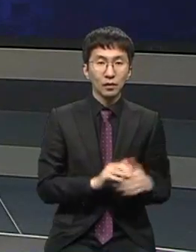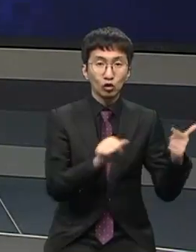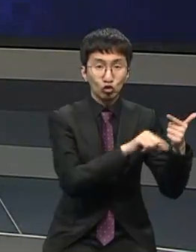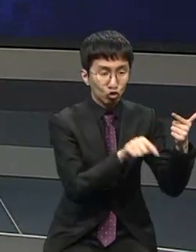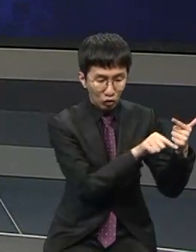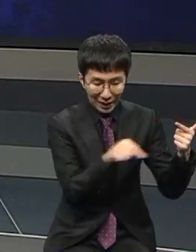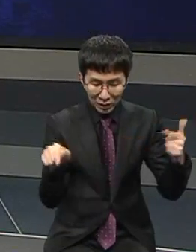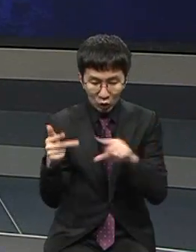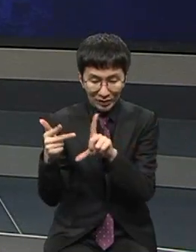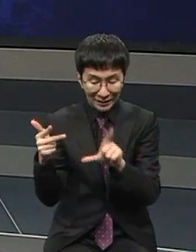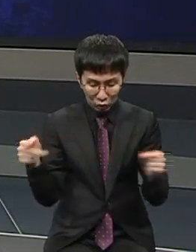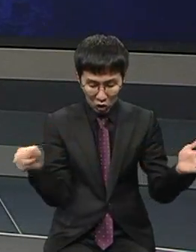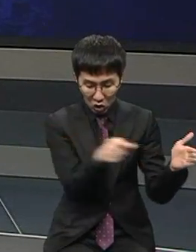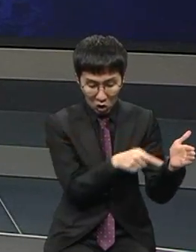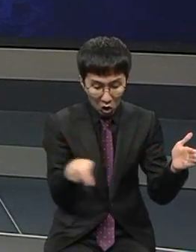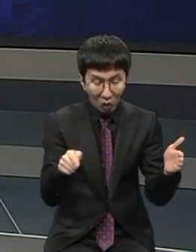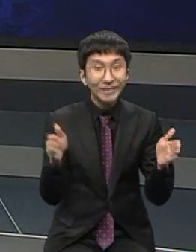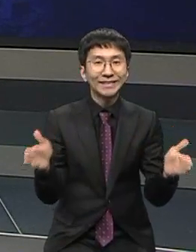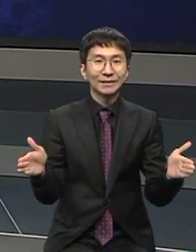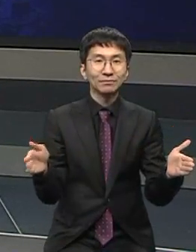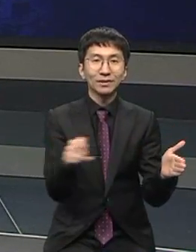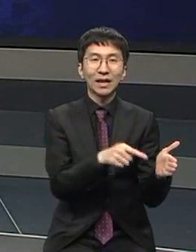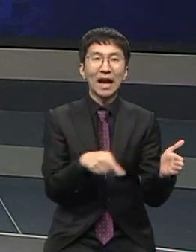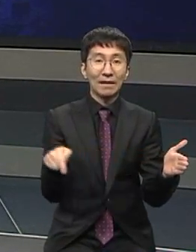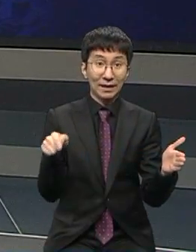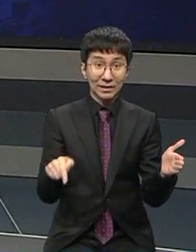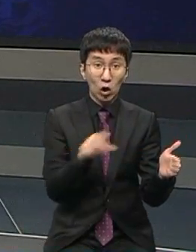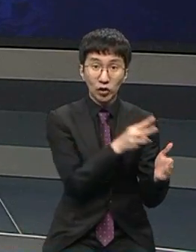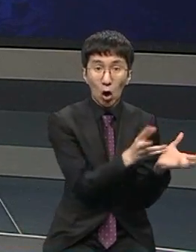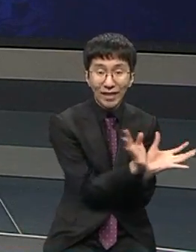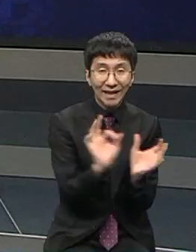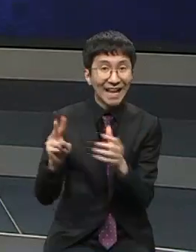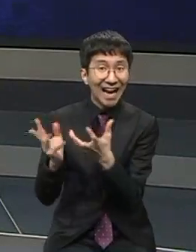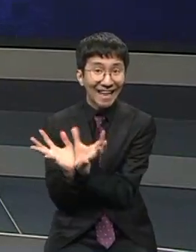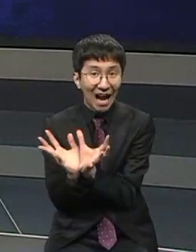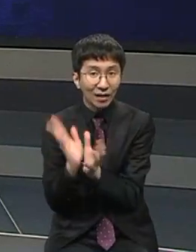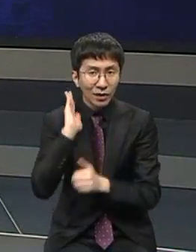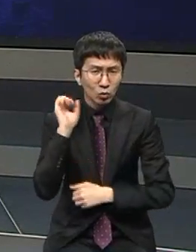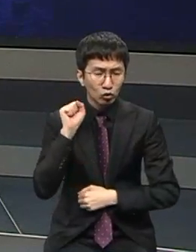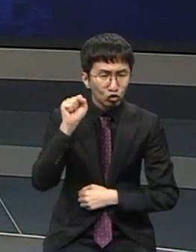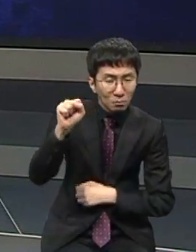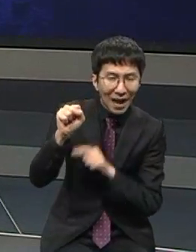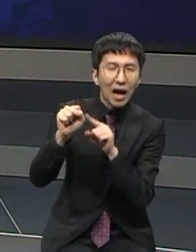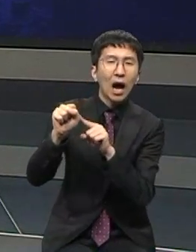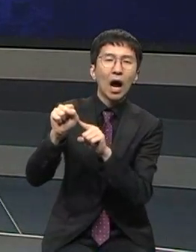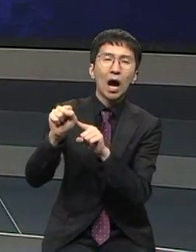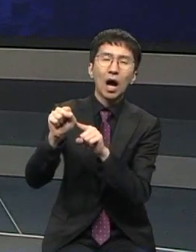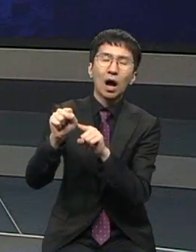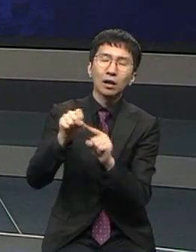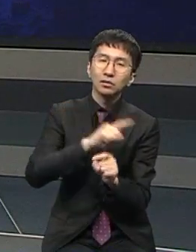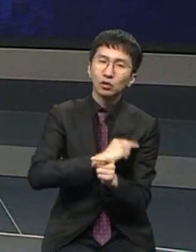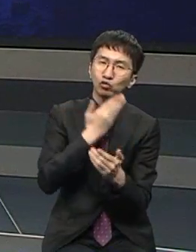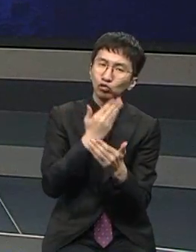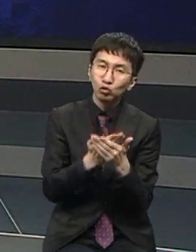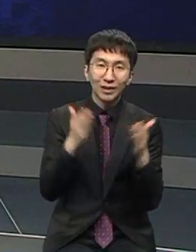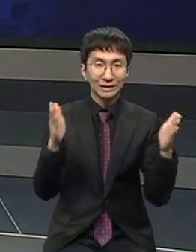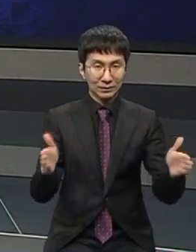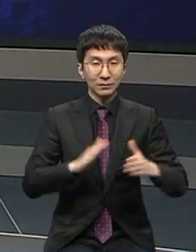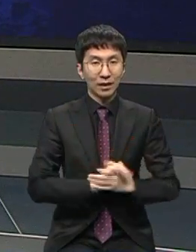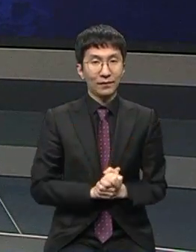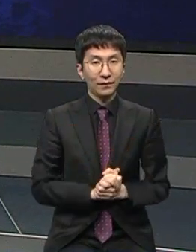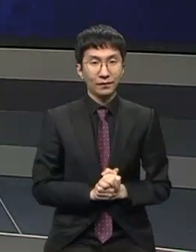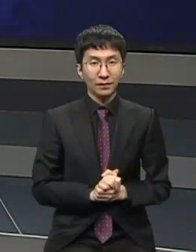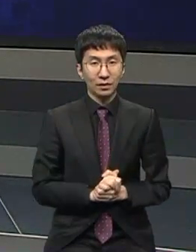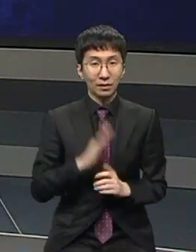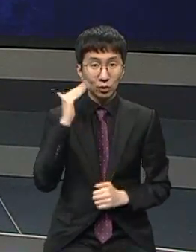네, 6월에서 7월로 넘어가는 이번 일주일은 여야의 대선 시계가 바쁘게 돌아가는 이른바 슈퍼위크입니다. 이